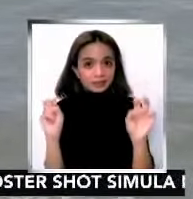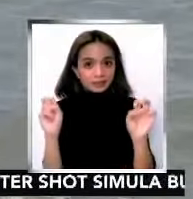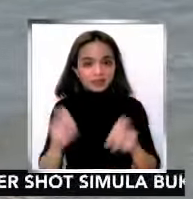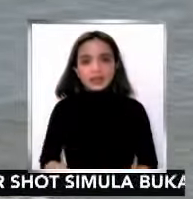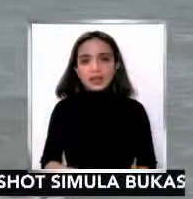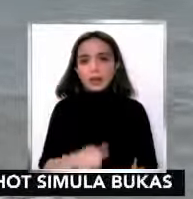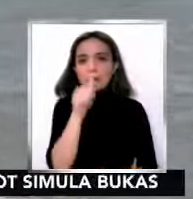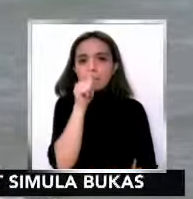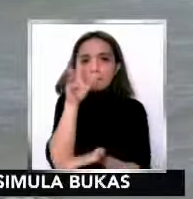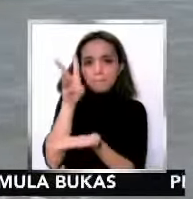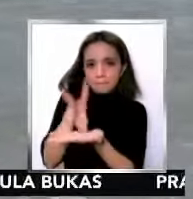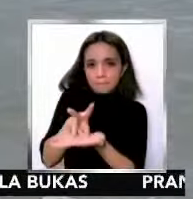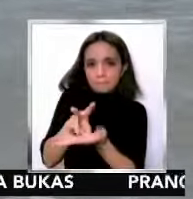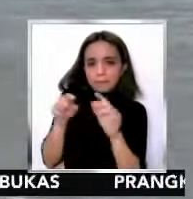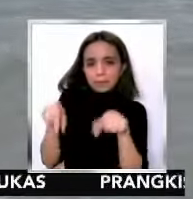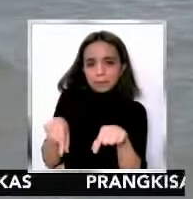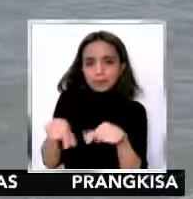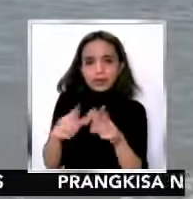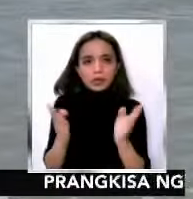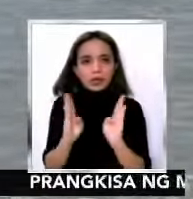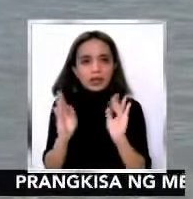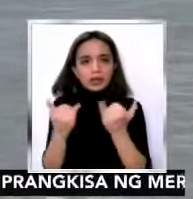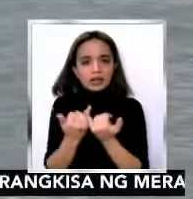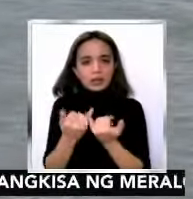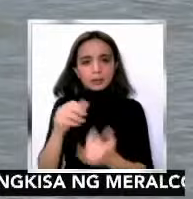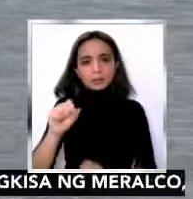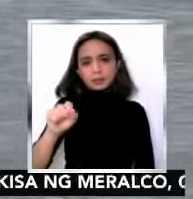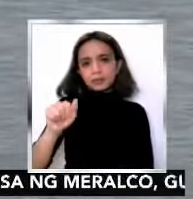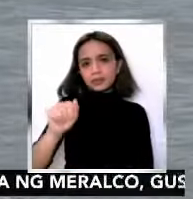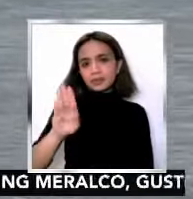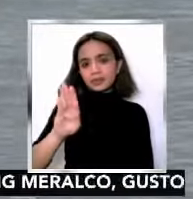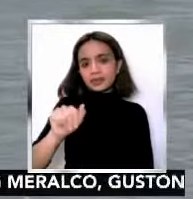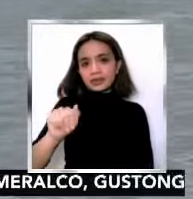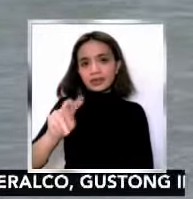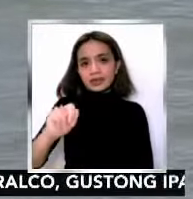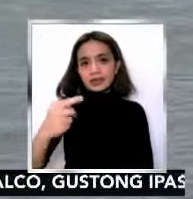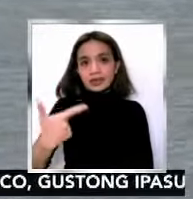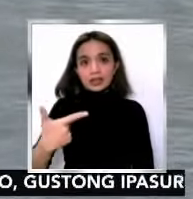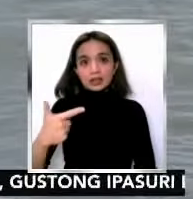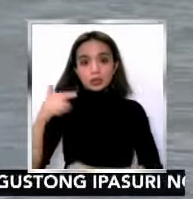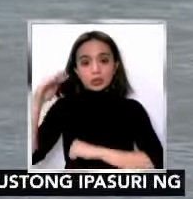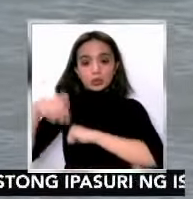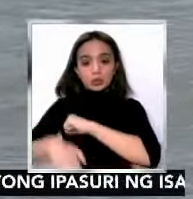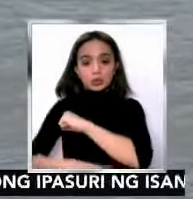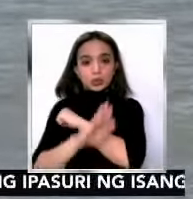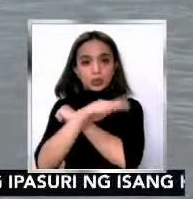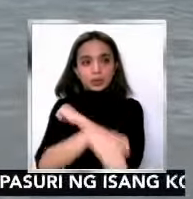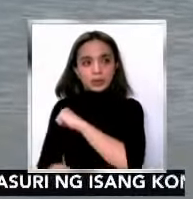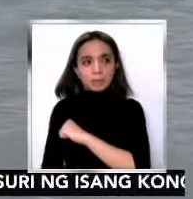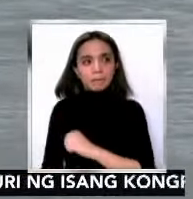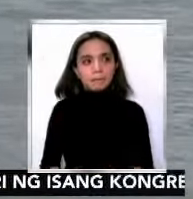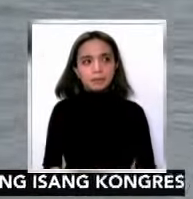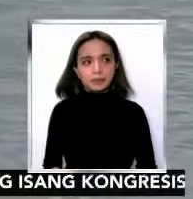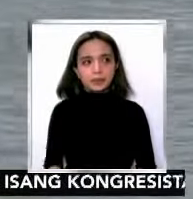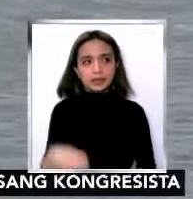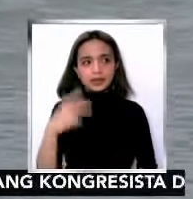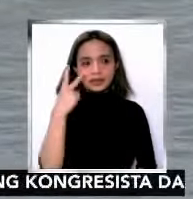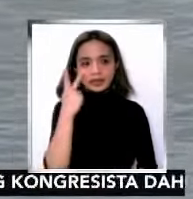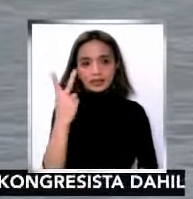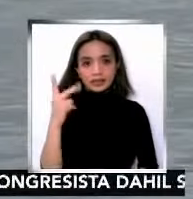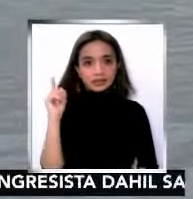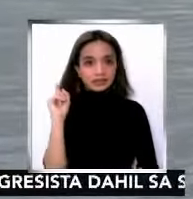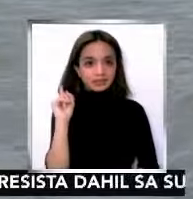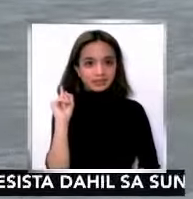dito sa Maysitio Castillo sa Barangay Sabang pa rin kung saan nag-meet yung dagat at ang ilog. Katulad niyan, nasa aking likuran, nagsasurf si Gordy.